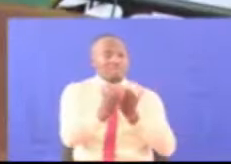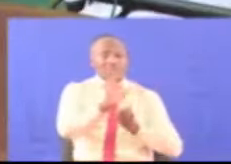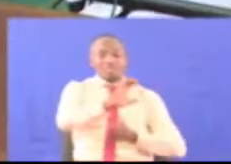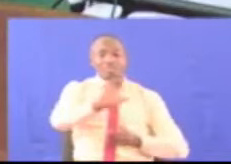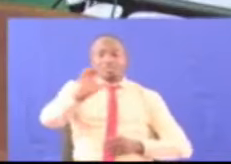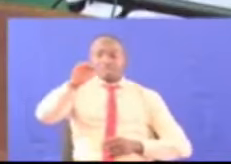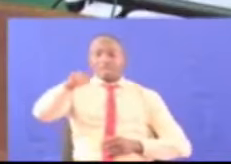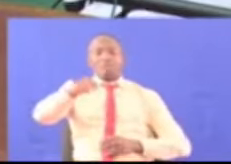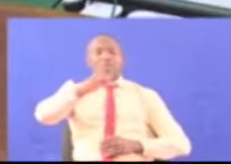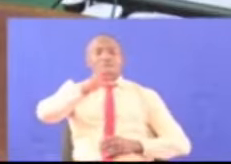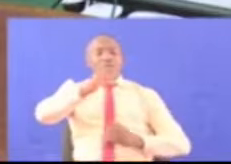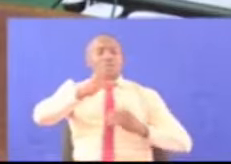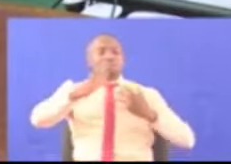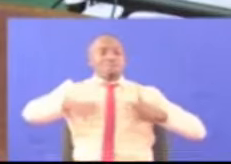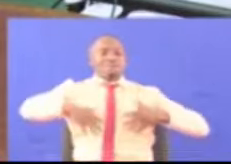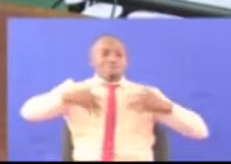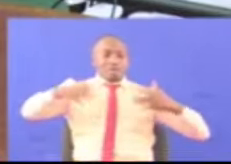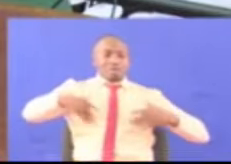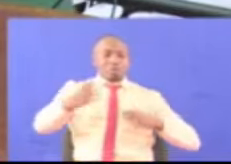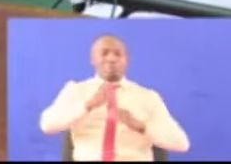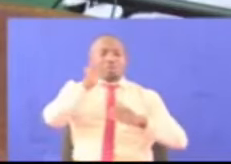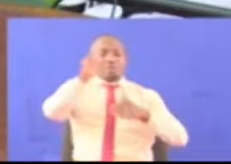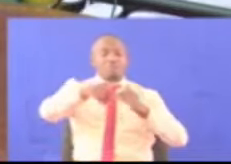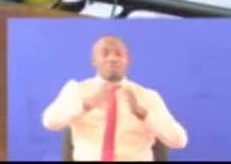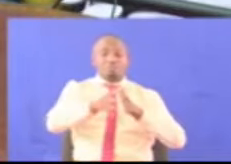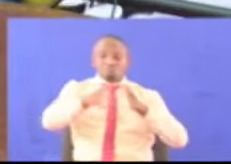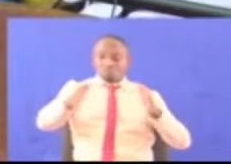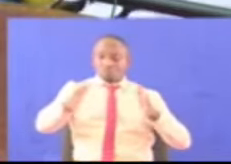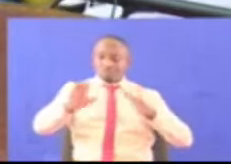sana kupata jembe kama hilo lilokuja mbele yenu.